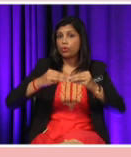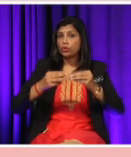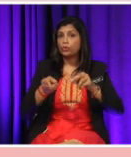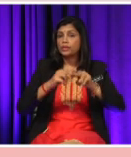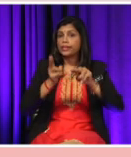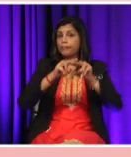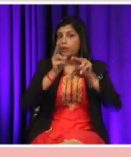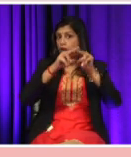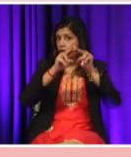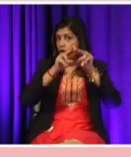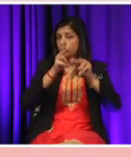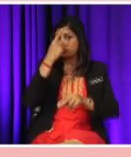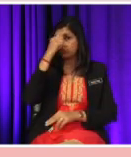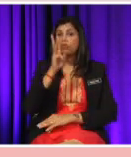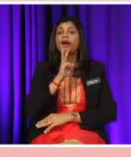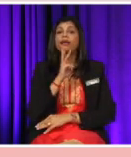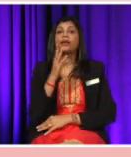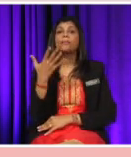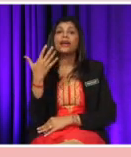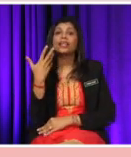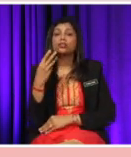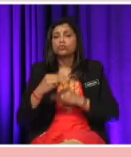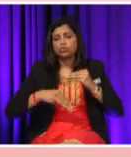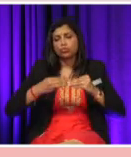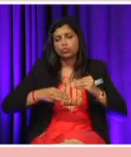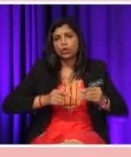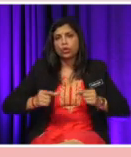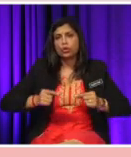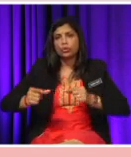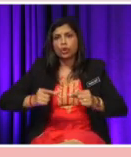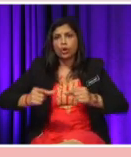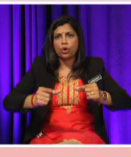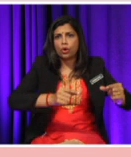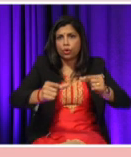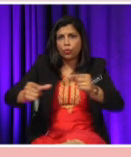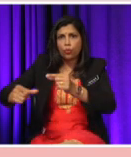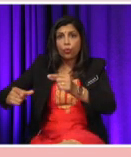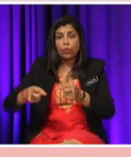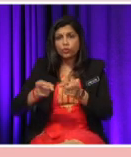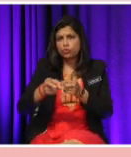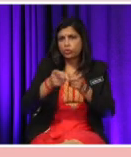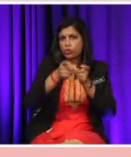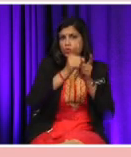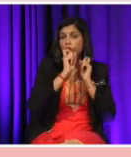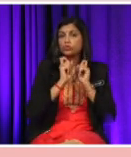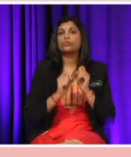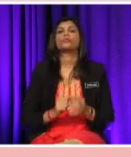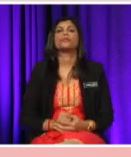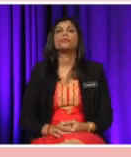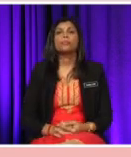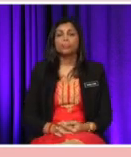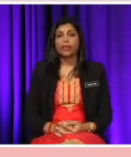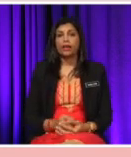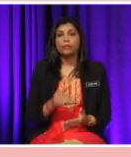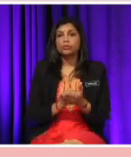itu akan bertambah dan molekul akan bergerak dengan hal laju yang lebih tinggi Oke jadi untuk mengekatkan tekanan gas dia akan